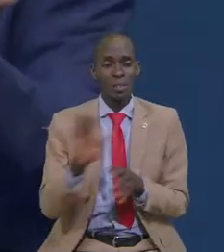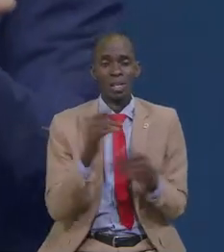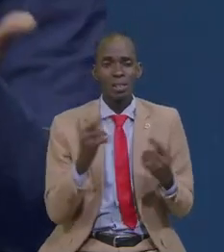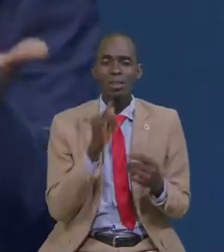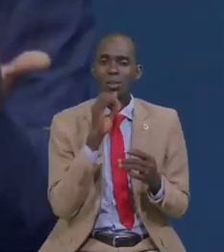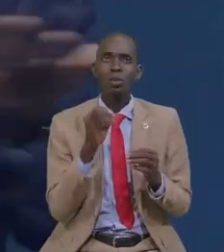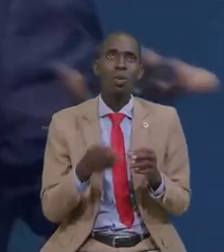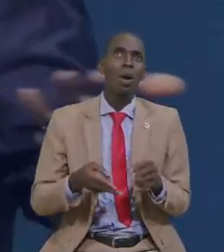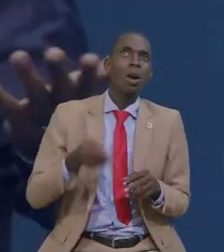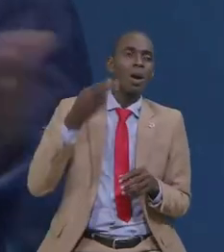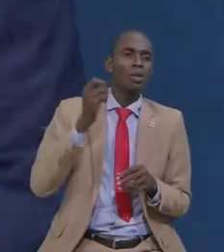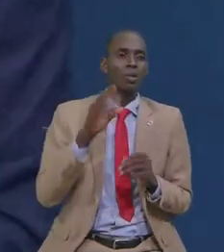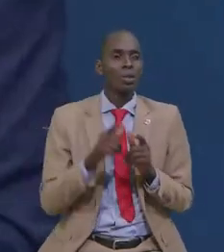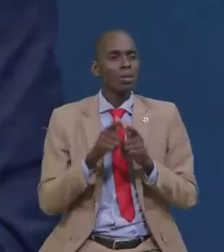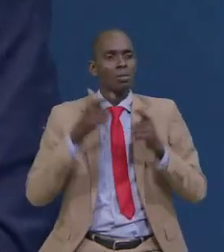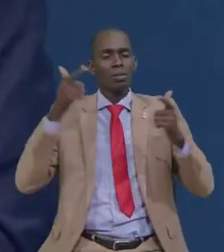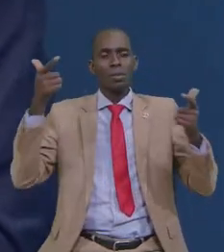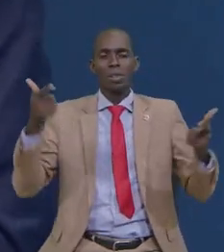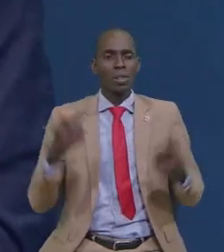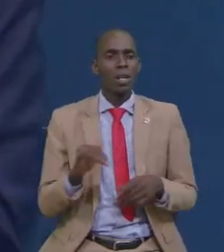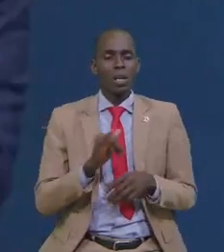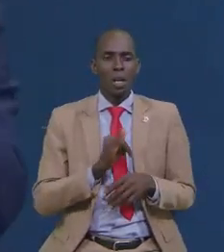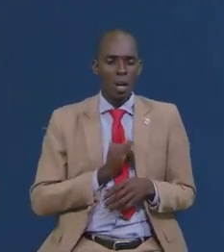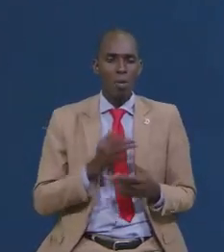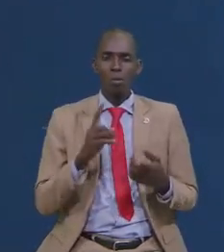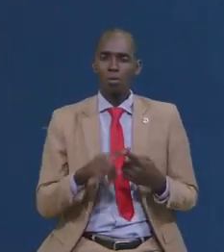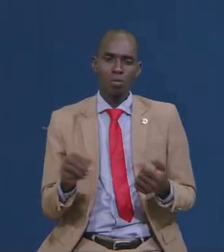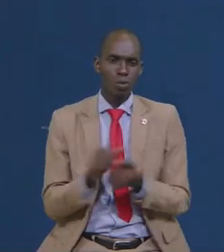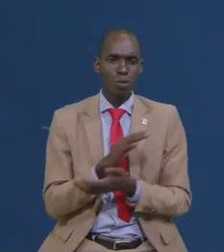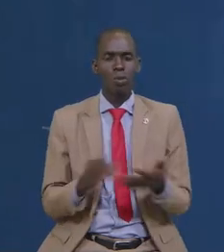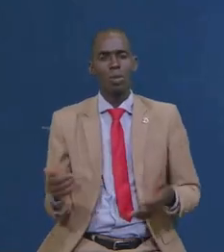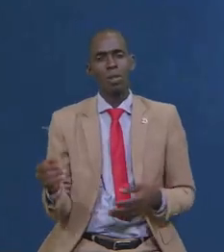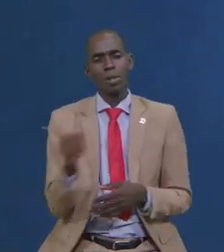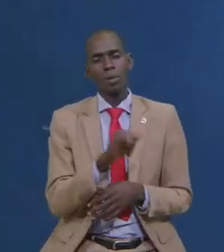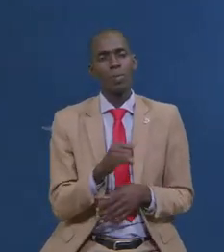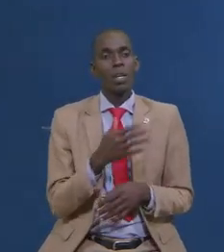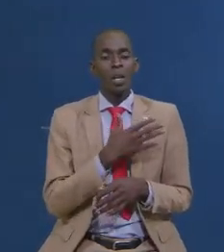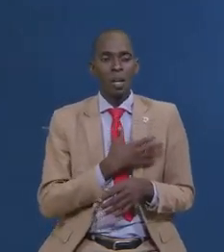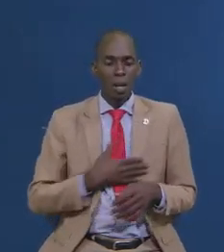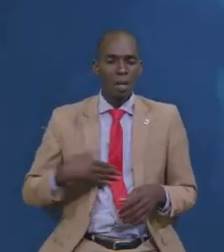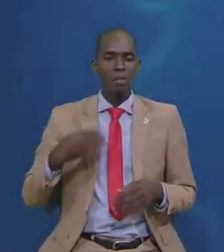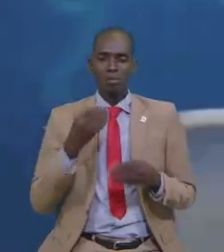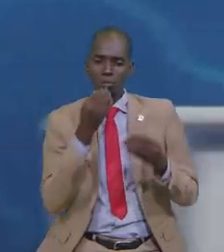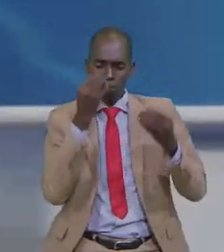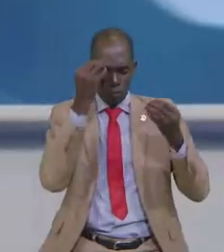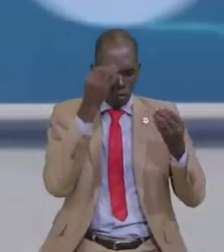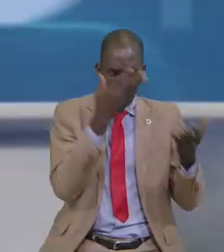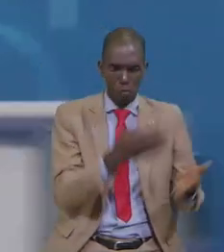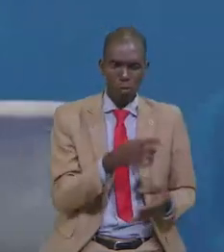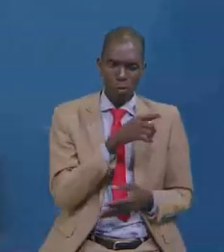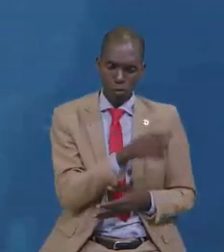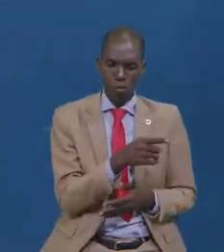péchés. Je voudrais les détruire. Je t'informe de ce que je voudrais faire contre